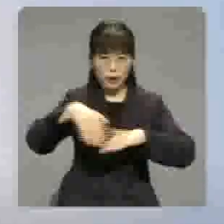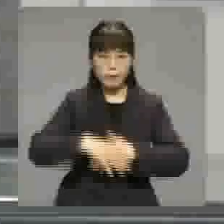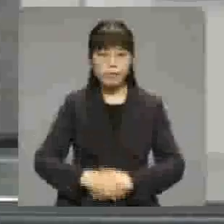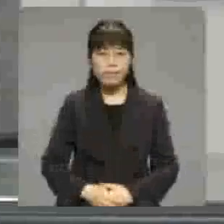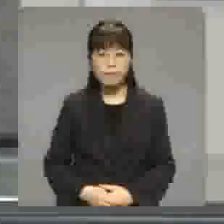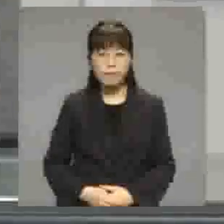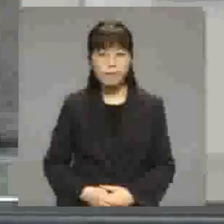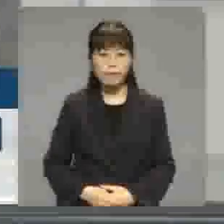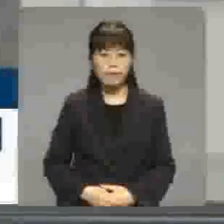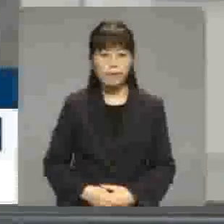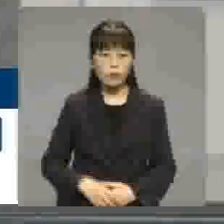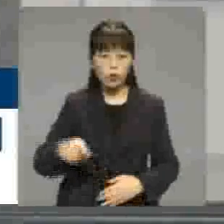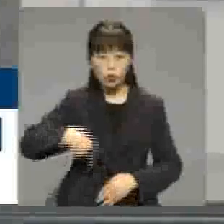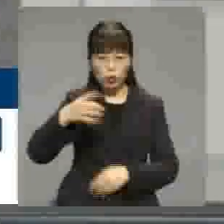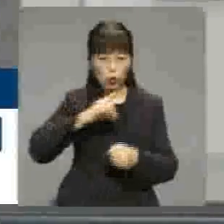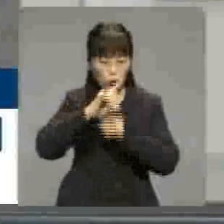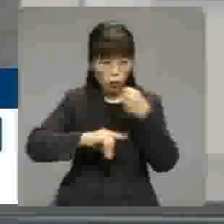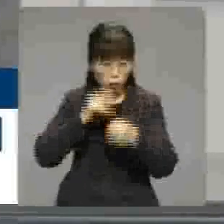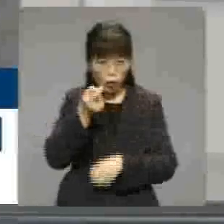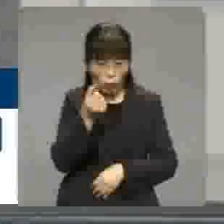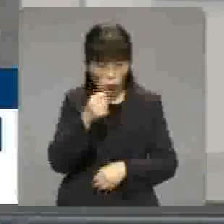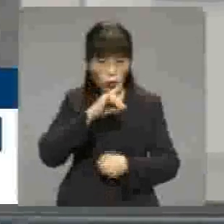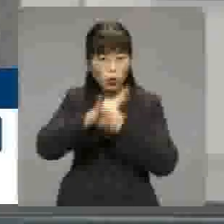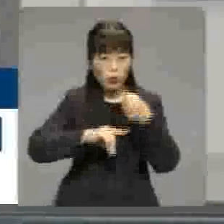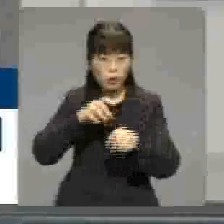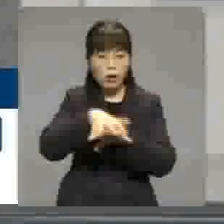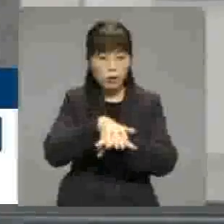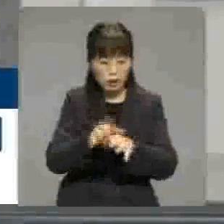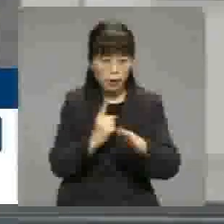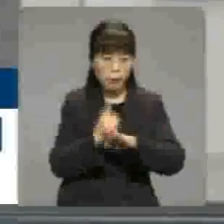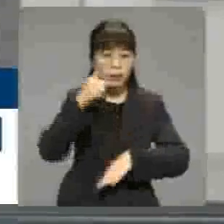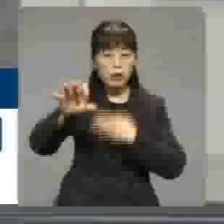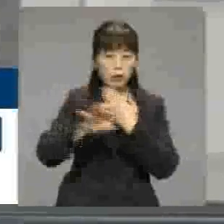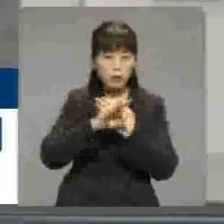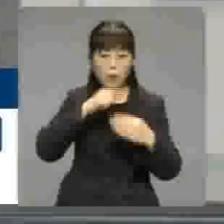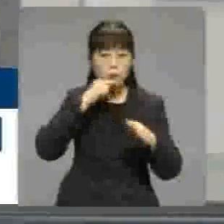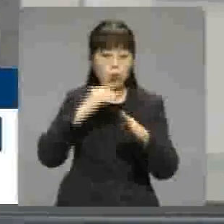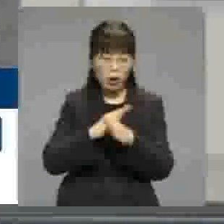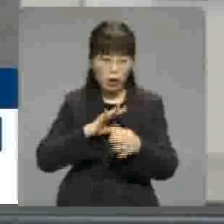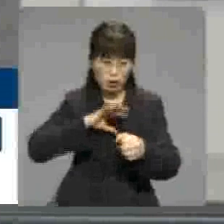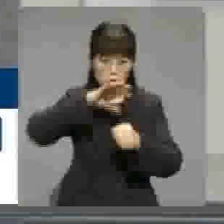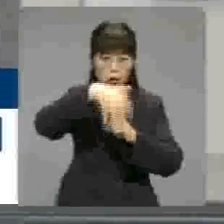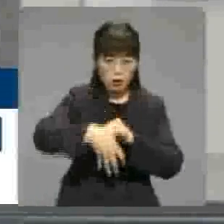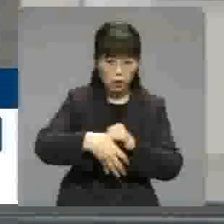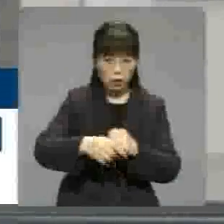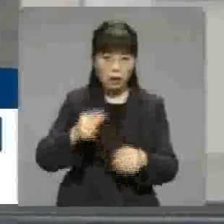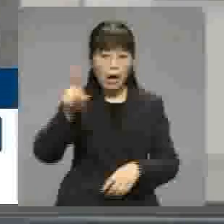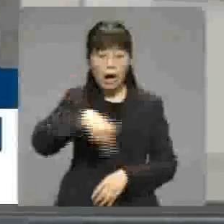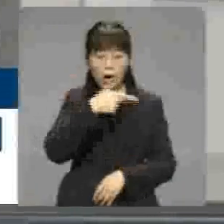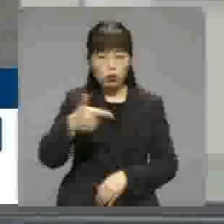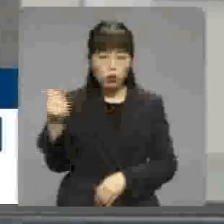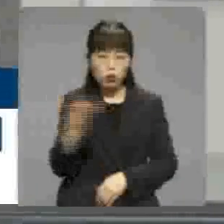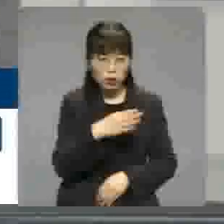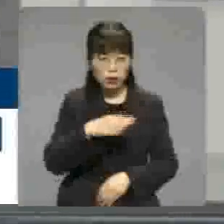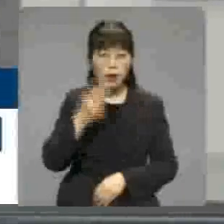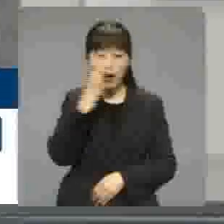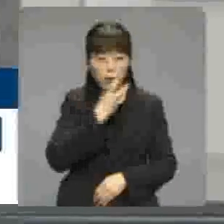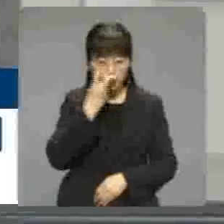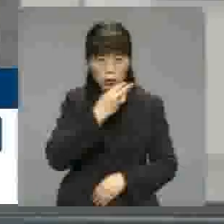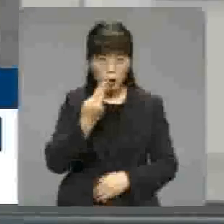계획입니다 후속 위성 및 초소형 위성 체계가 발사되면 북한 전지역을 1